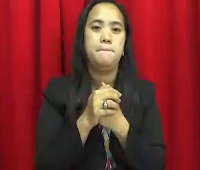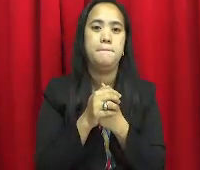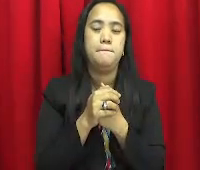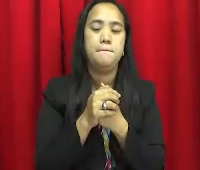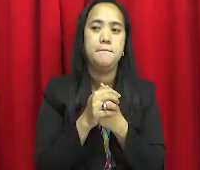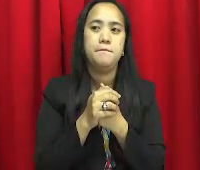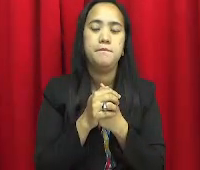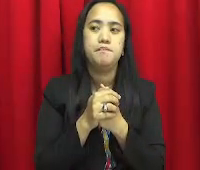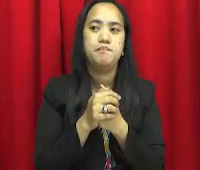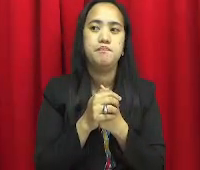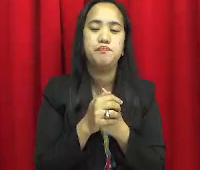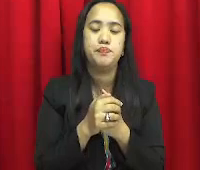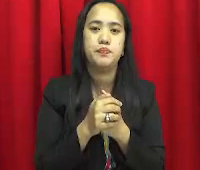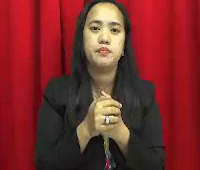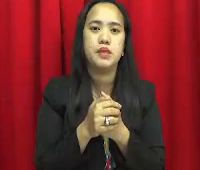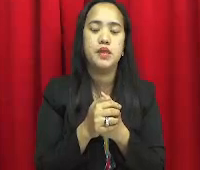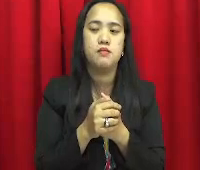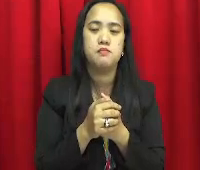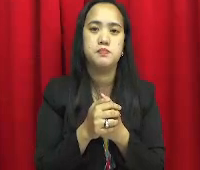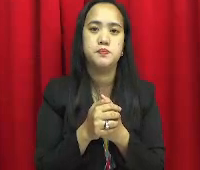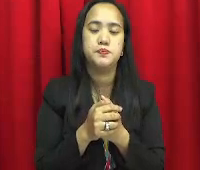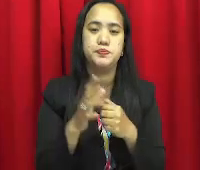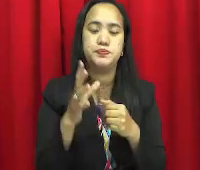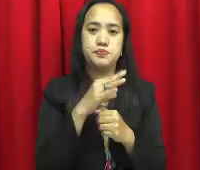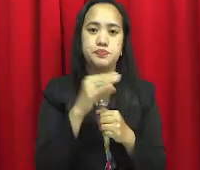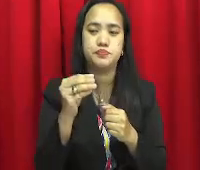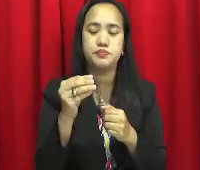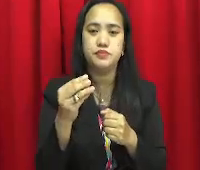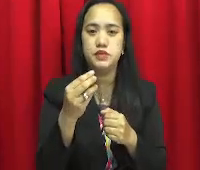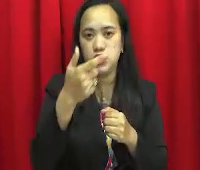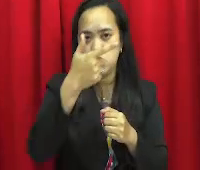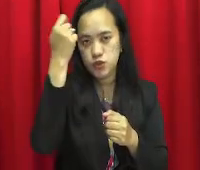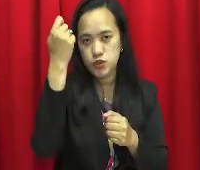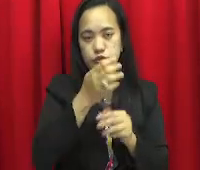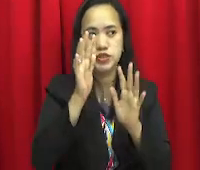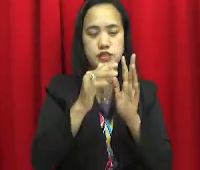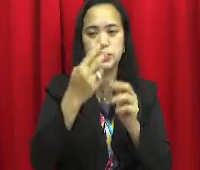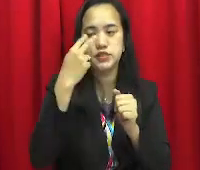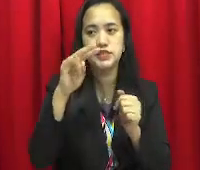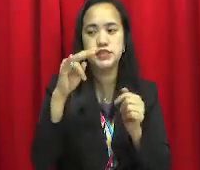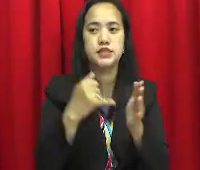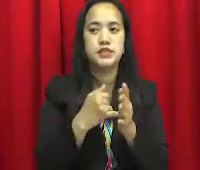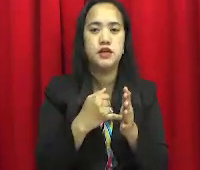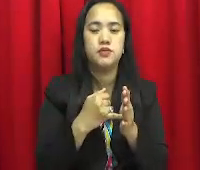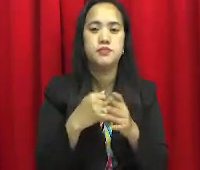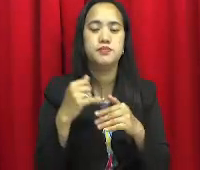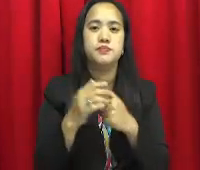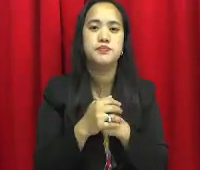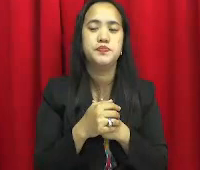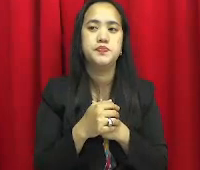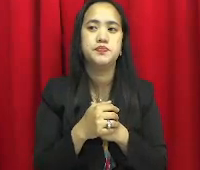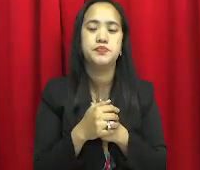nagbigay. No? Amen. Kasi nakikita natin na siya ay nagbigay ng